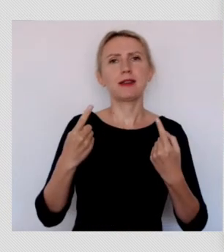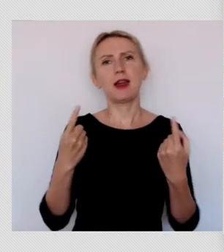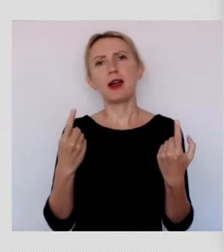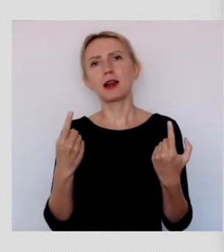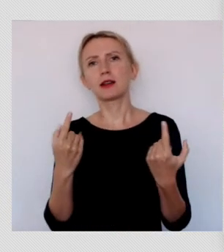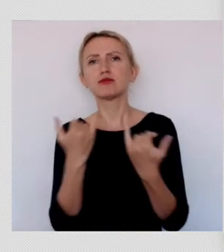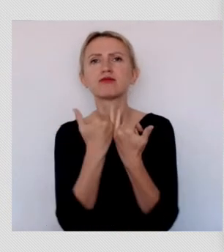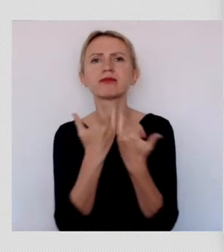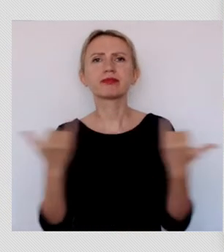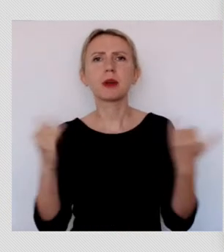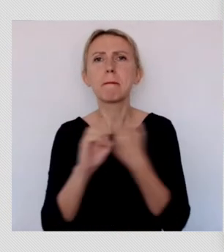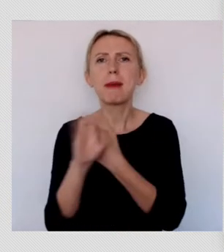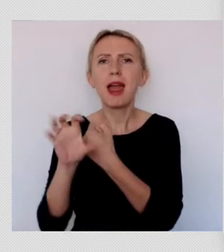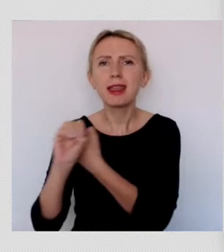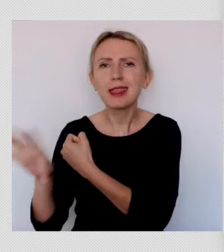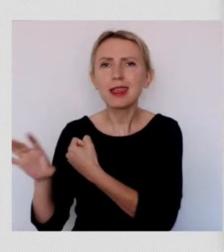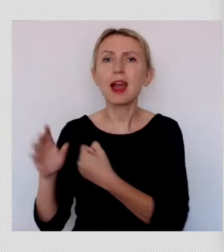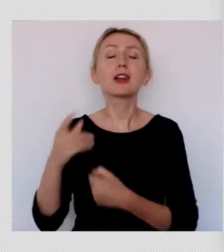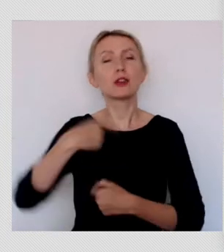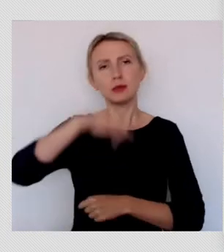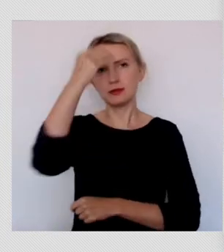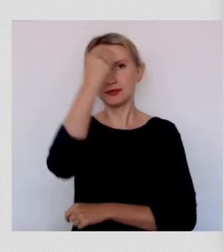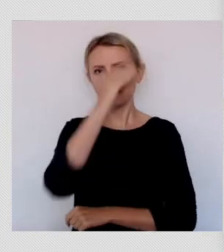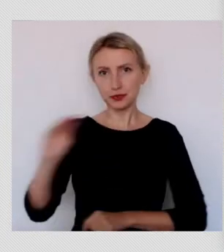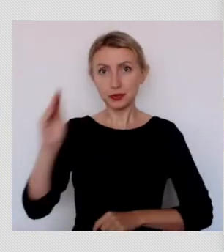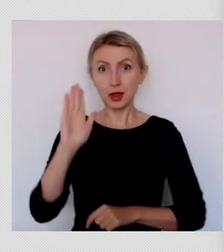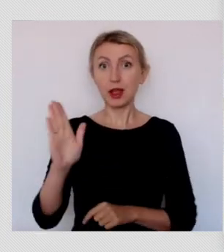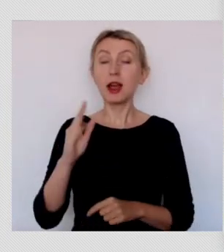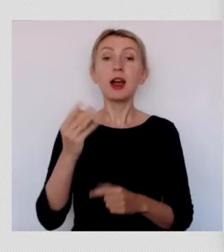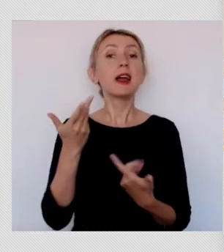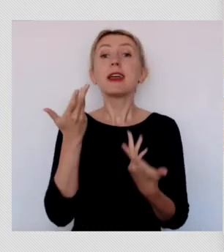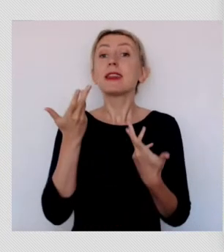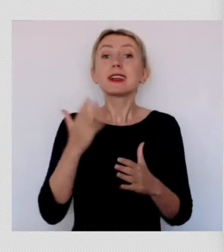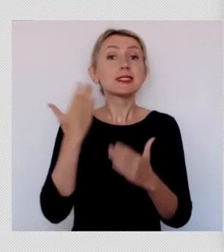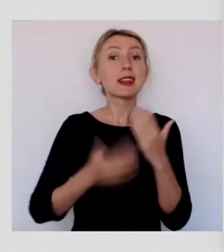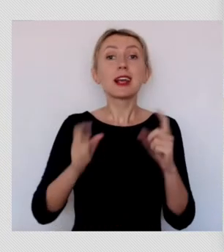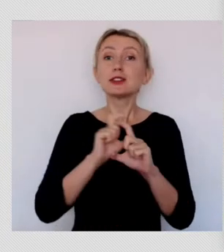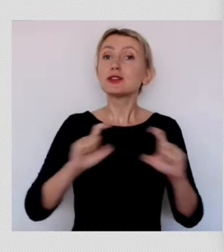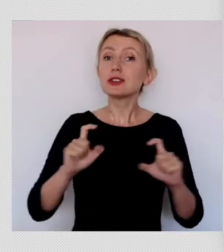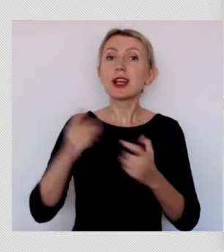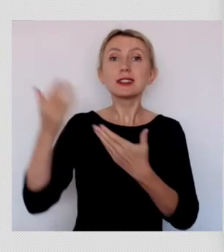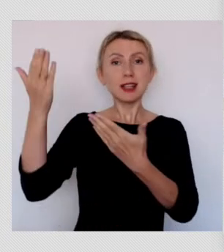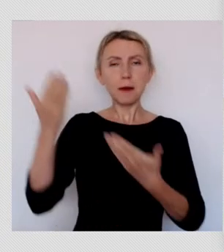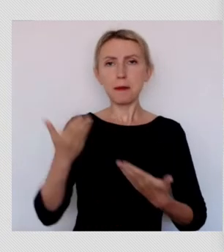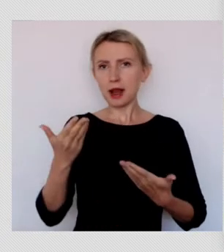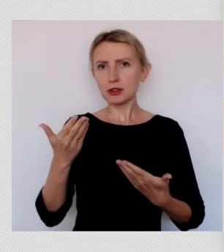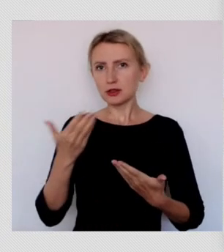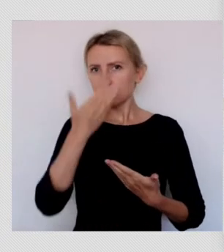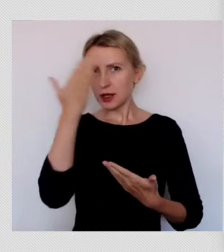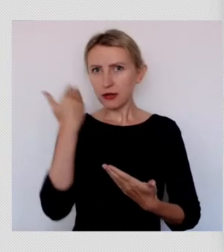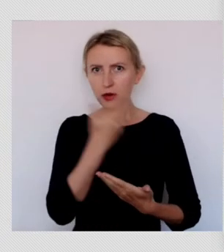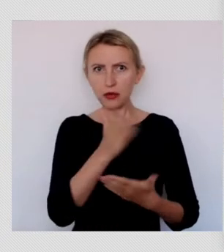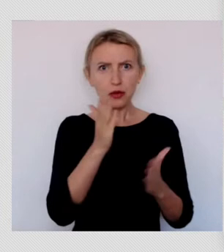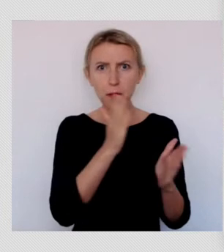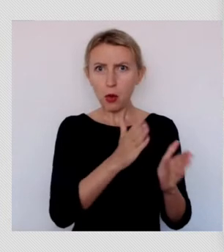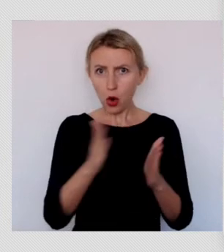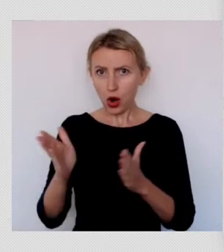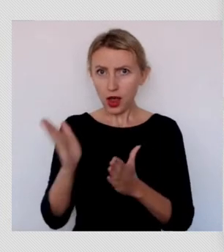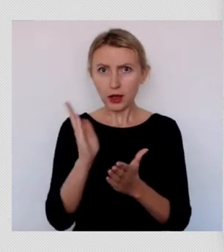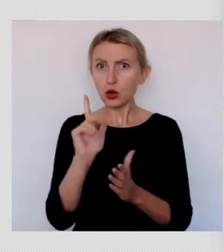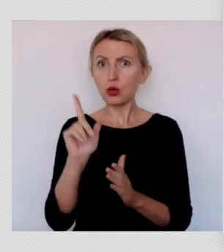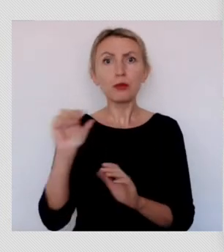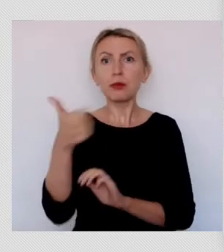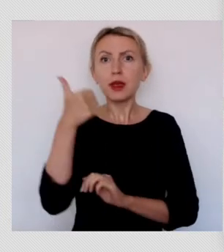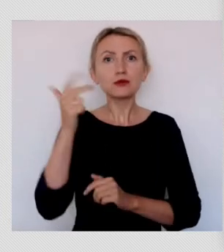To oczywiście na bieżąco będziemy informowali. Żeby nie zabierać czasu, bardzo proszę, nie wiem, czy Państwo ustalili, kto z Państwa pierwszy?